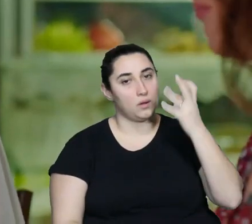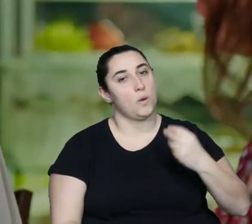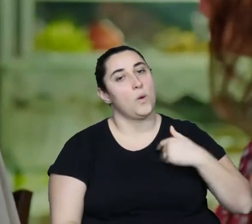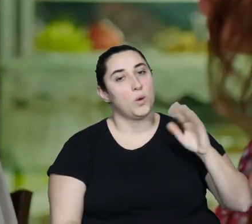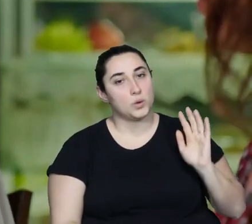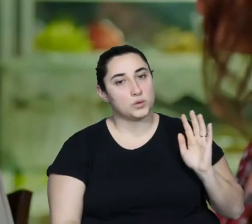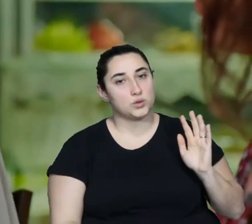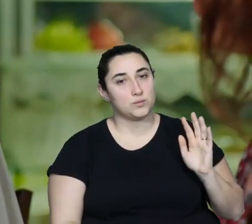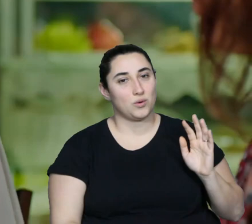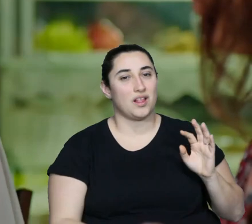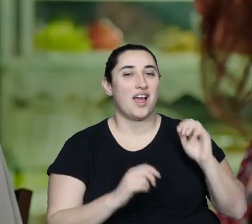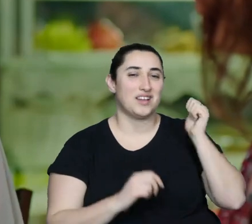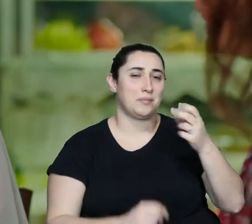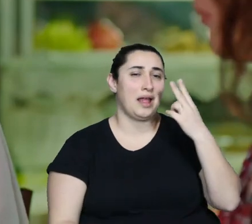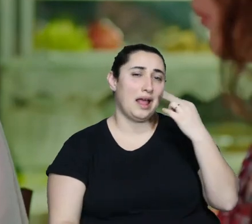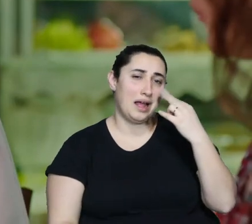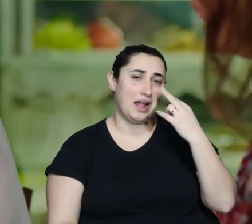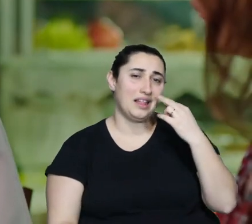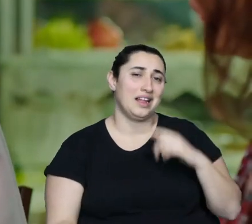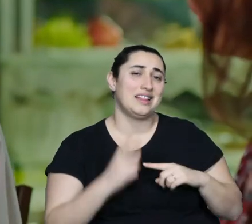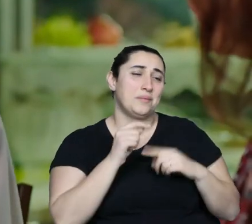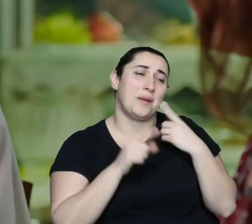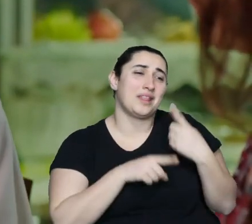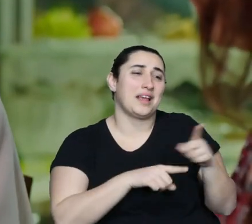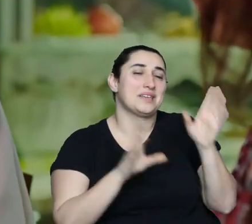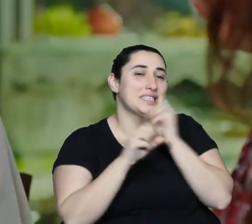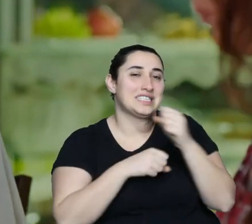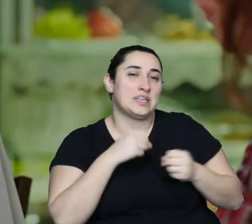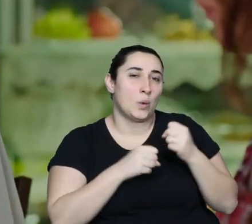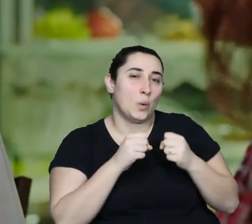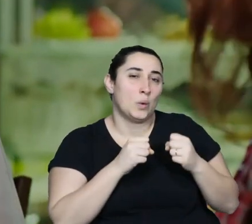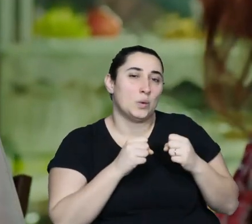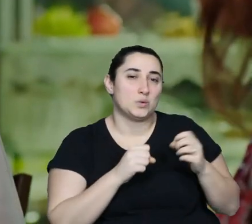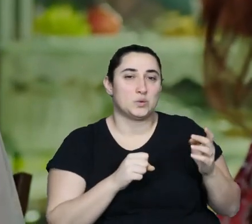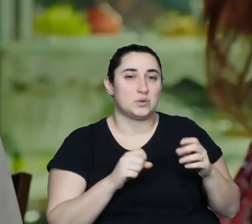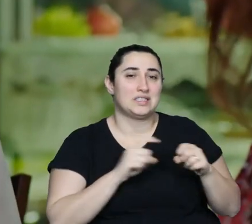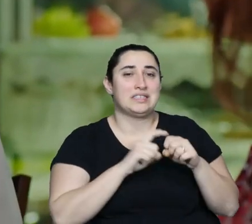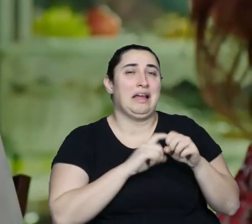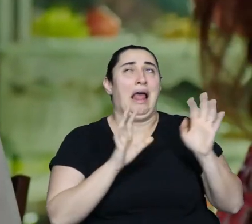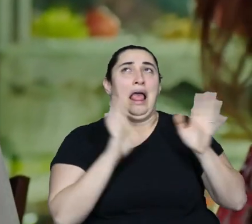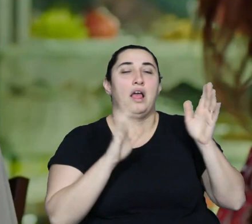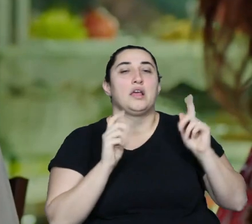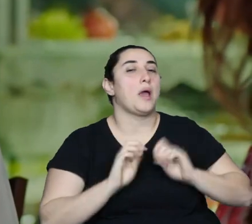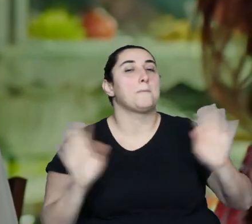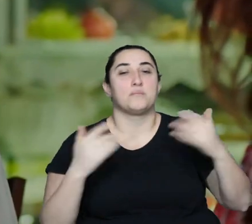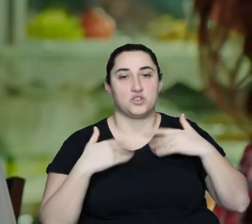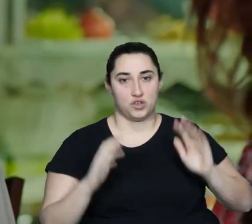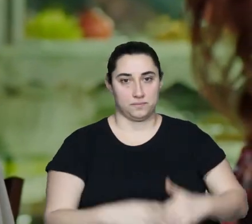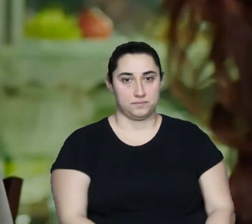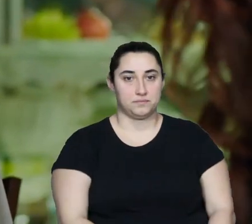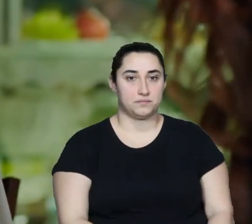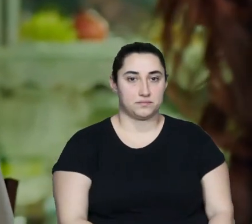akıllandım ben. Öyle sürekli ağlayan, İbrahim peşinden gizli gizli koşan, sinir krizinin eşiğinde yaşayan Nalan yok